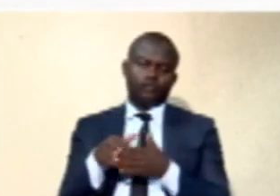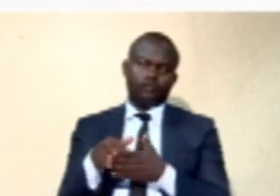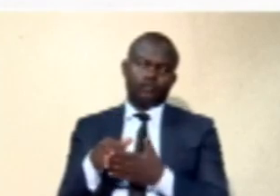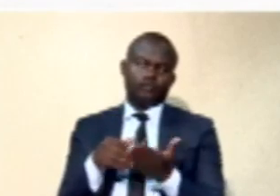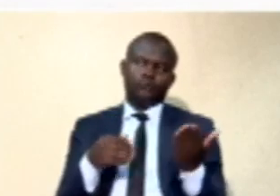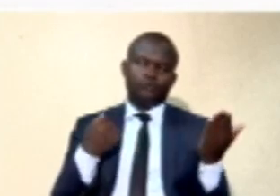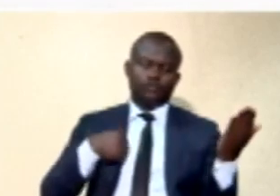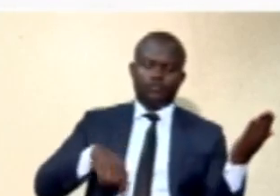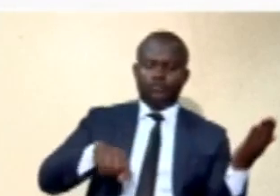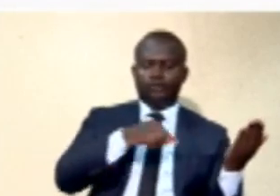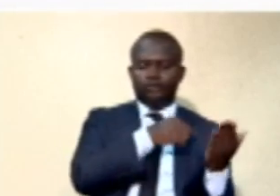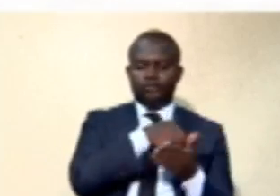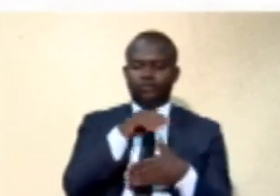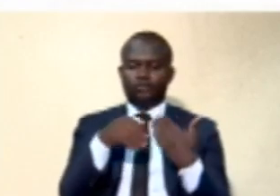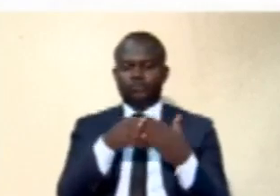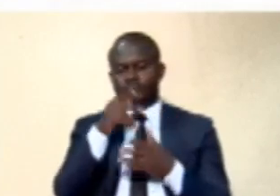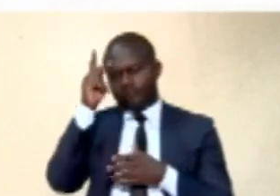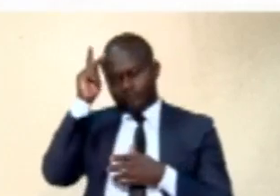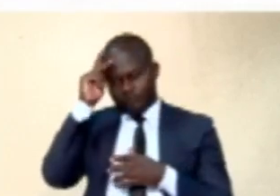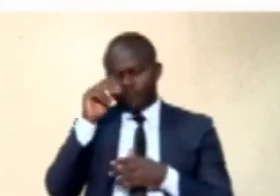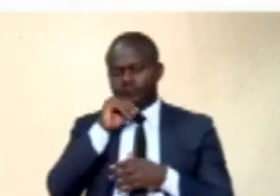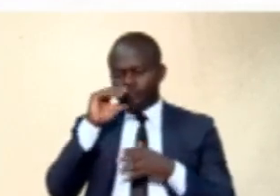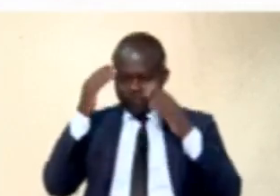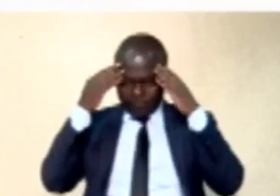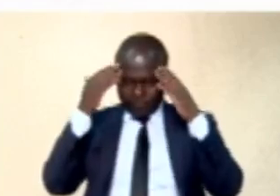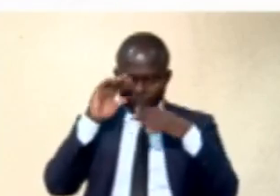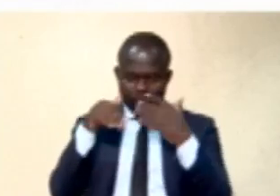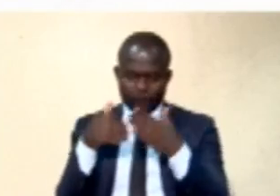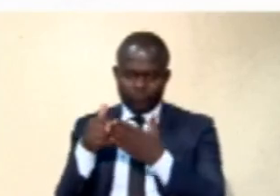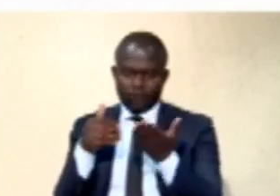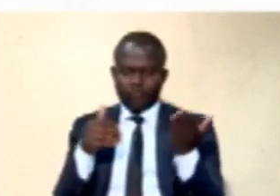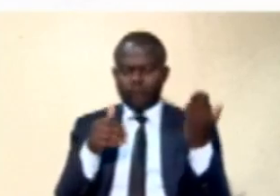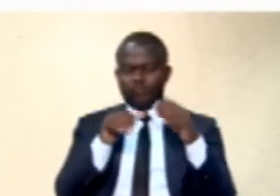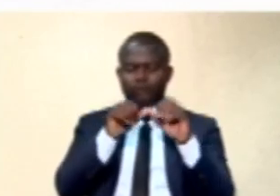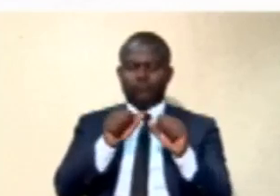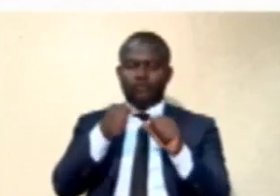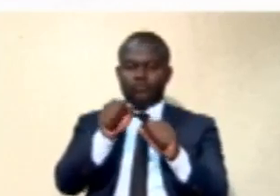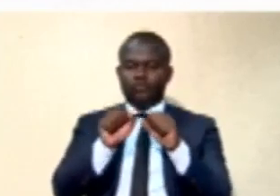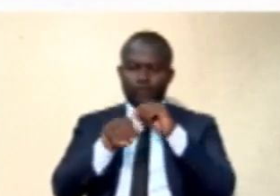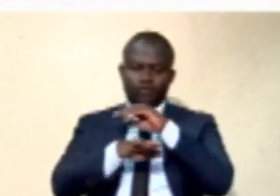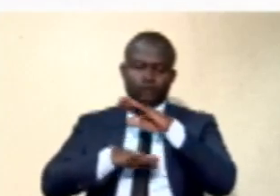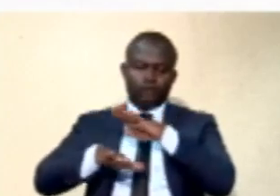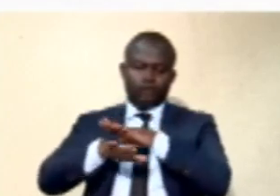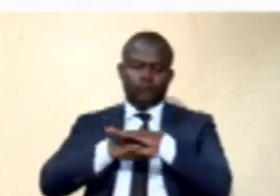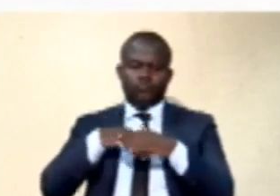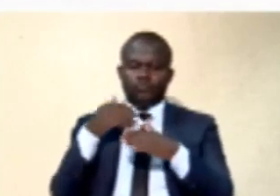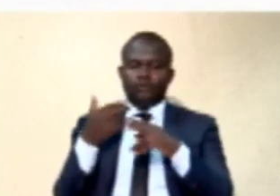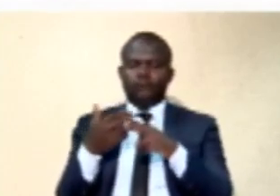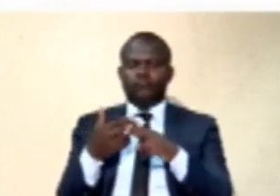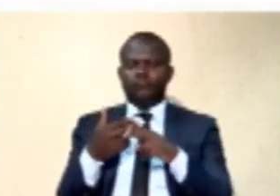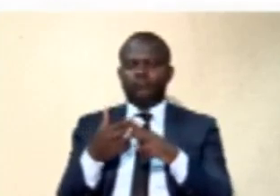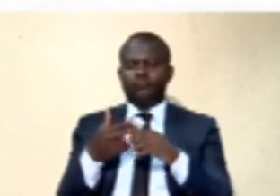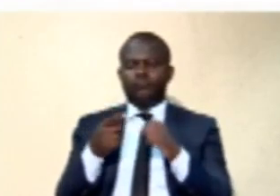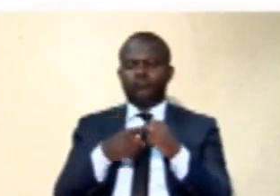ubushobozi n'ubumenyi. Ugiye kureba kugira ngo Leta ifata n'amavuriro y'ibanze byadusabaga abakozi bageze hafi ku